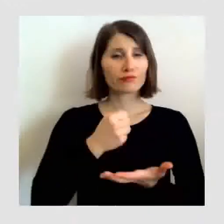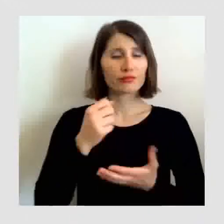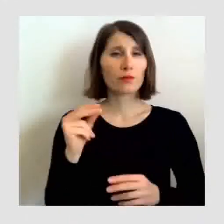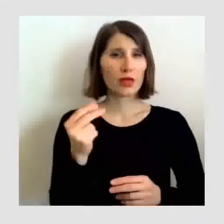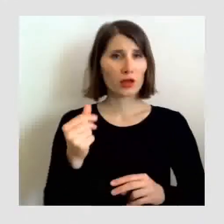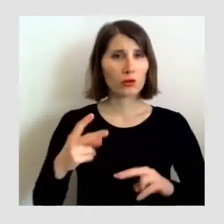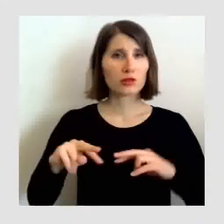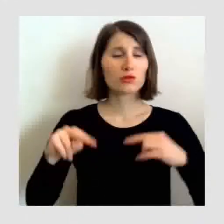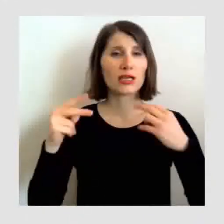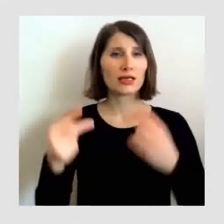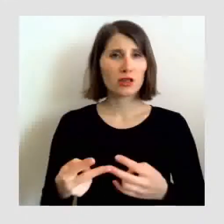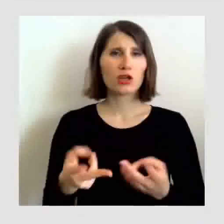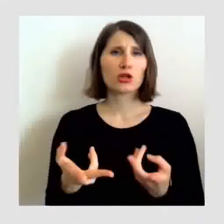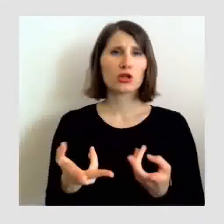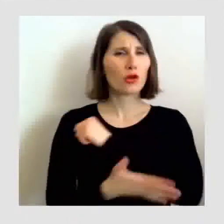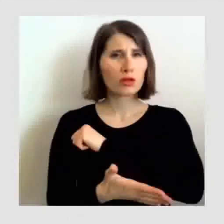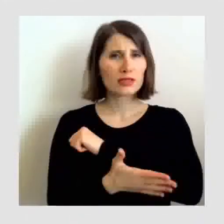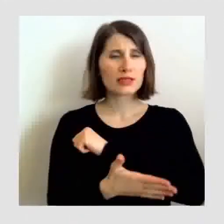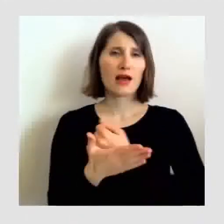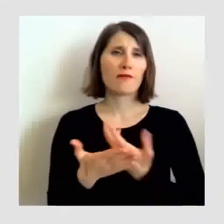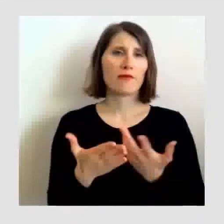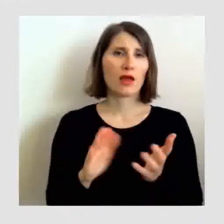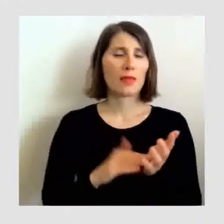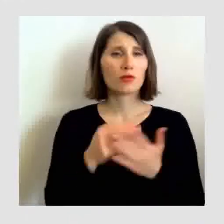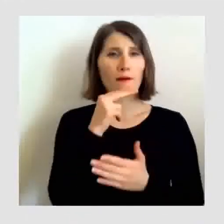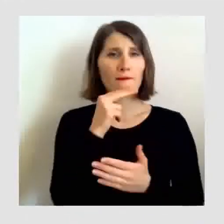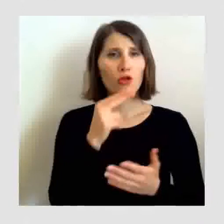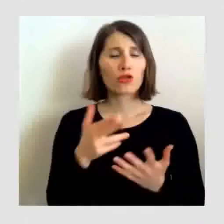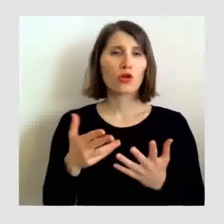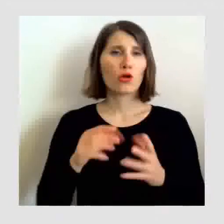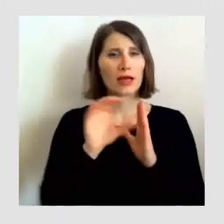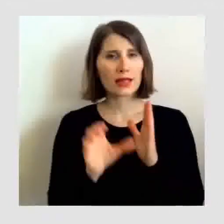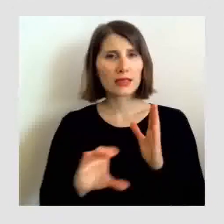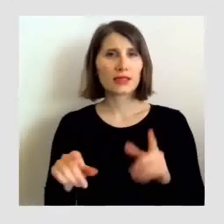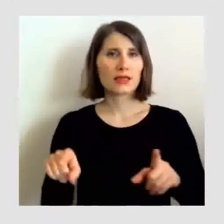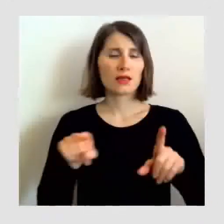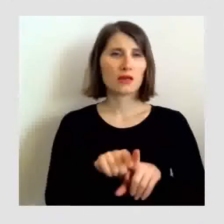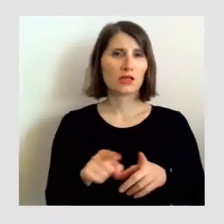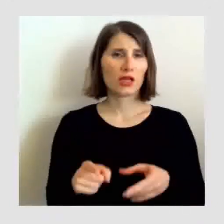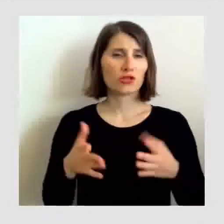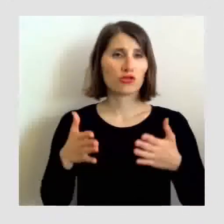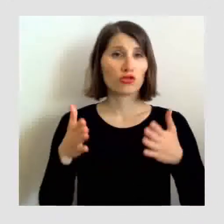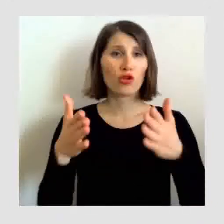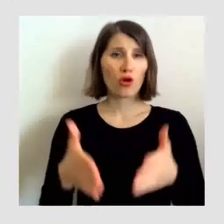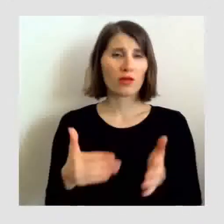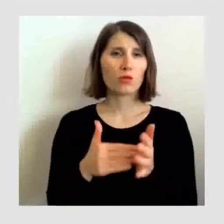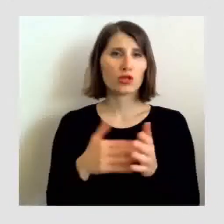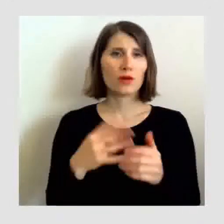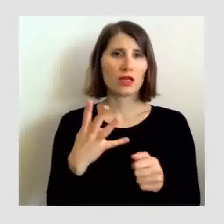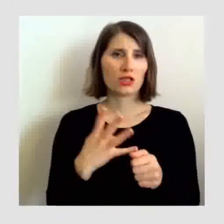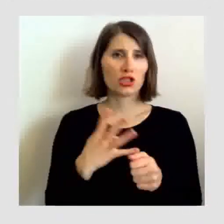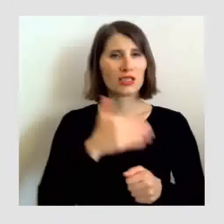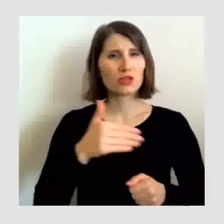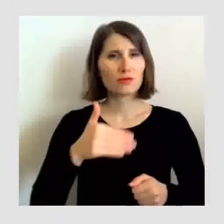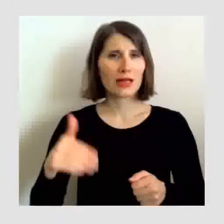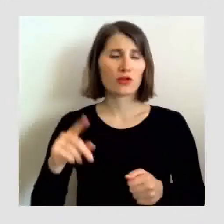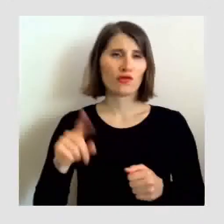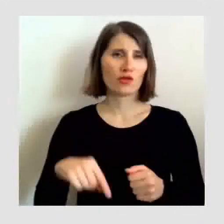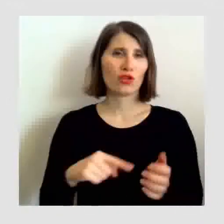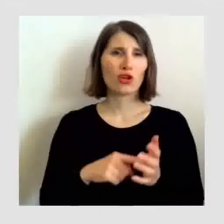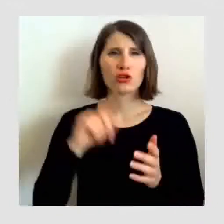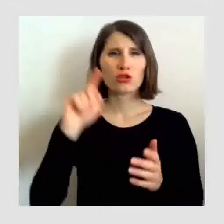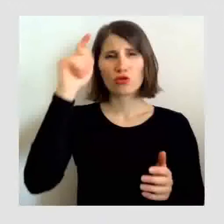niezbędna dla elementarnej infrastruktury wodno-kanalizacyjnej i drogowej, no, sięgnęła rzędu 40 miliardów złotych. To są główne